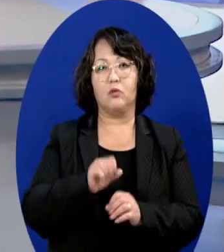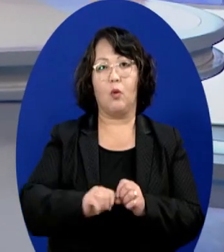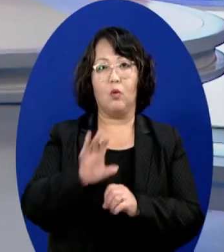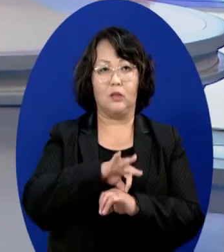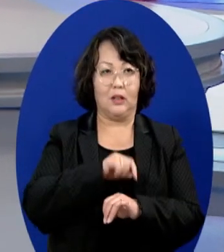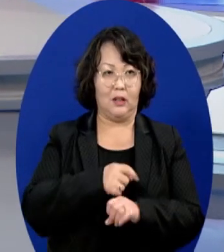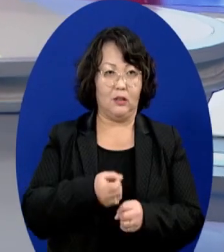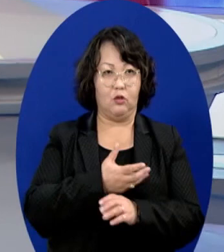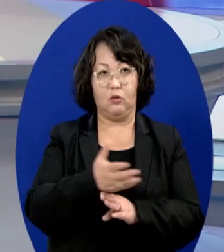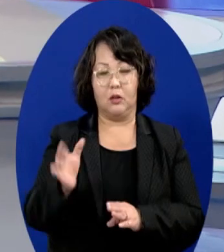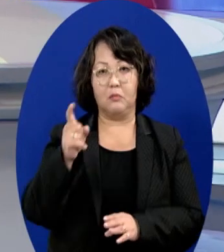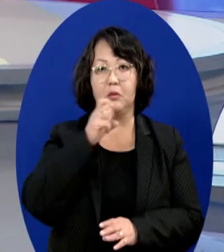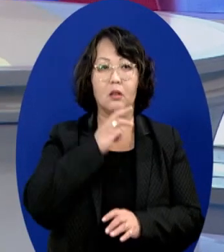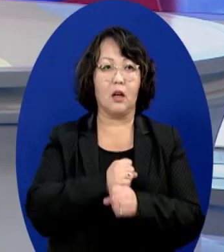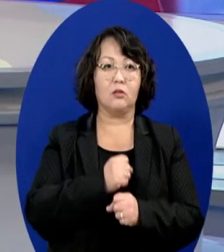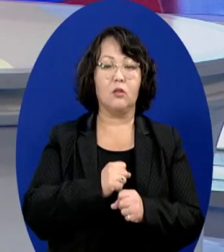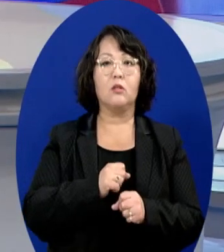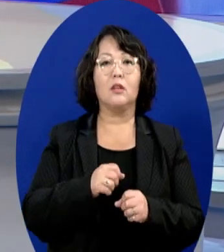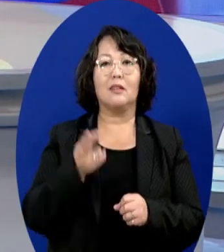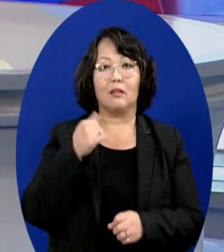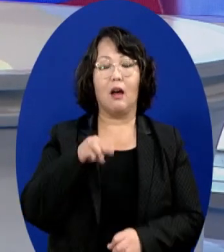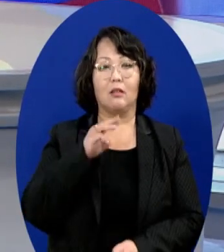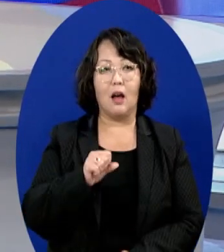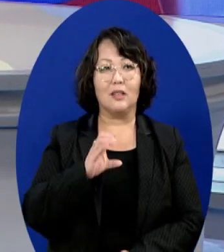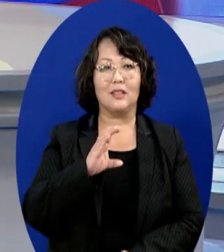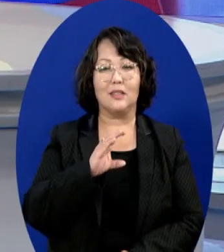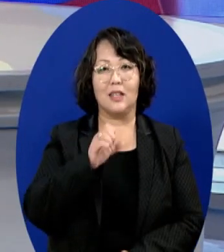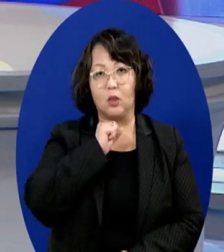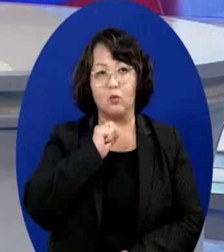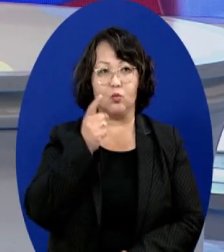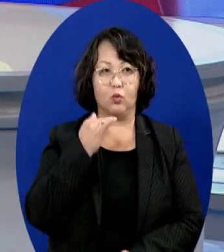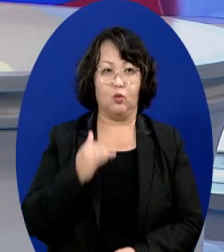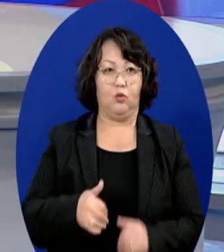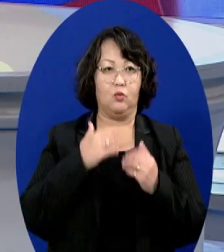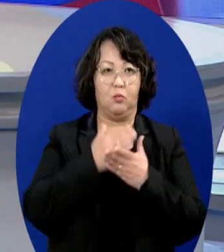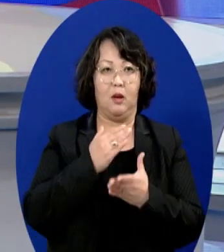хэвлэл мэдээллийн ажилтнууд сахимаар ажиллаж, дата сэтгүүл зүй хөгжиж байгааг мөн энэ үеэр онцоллоо.